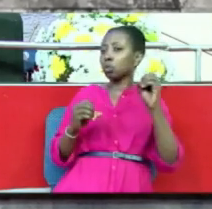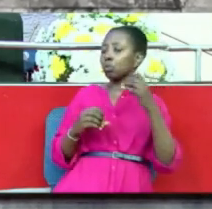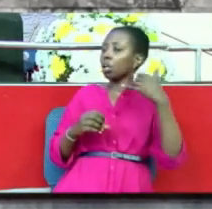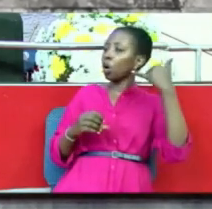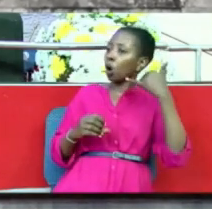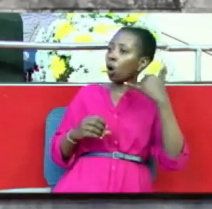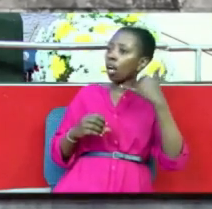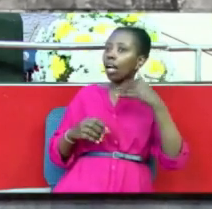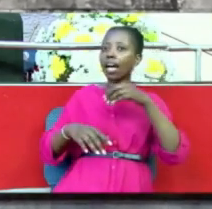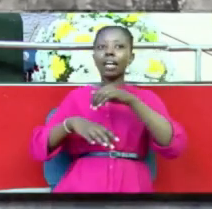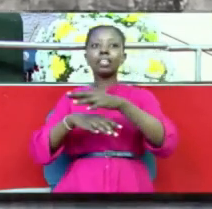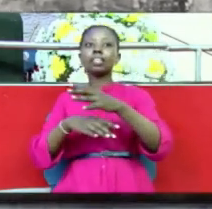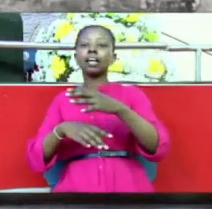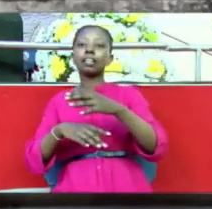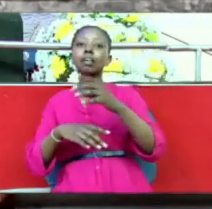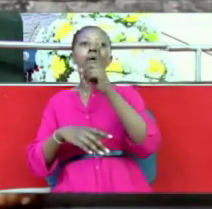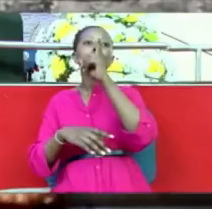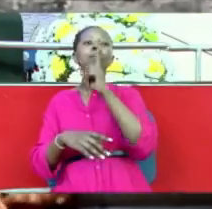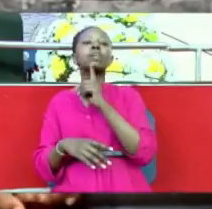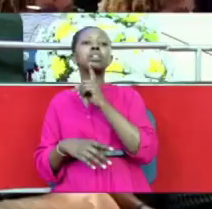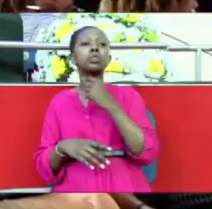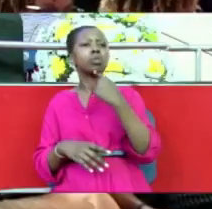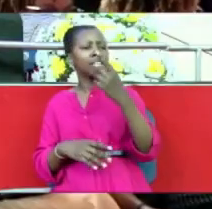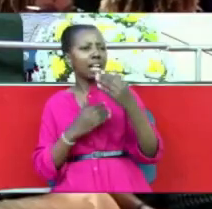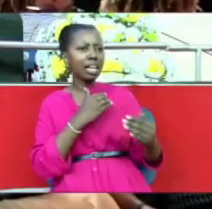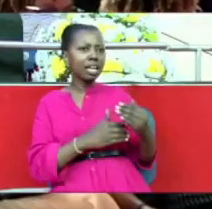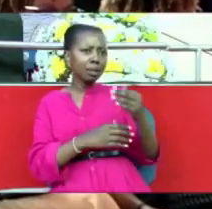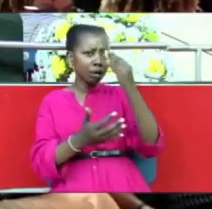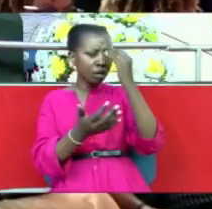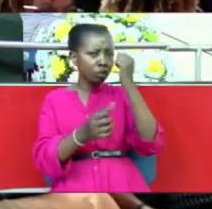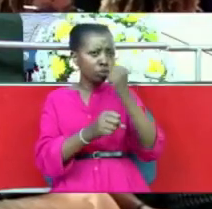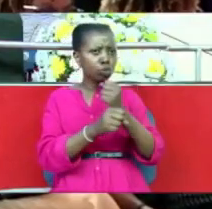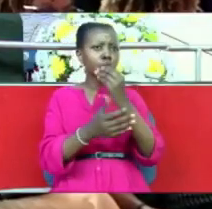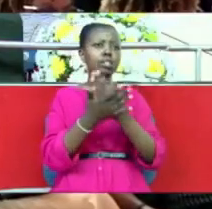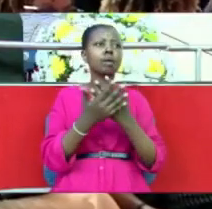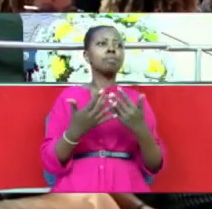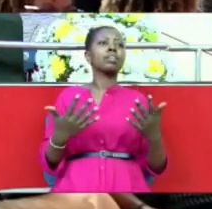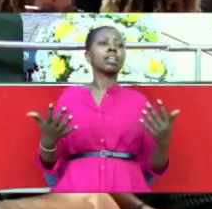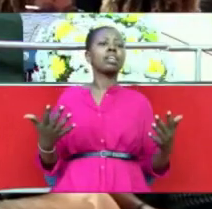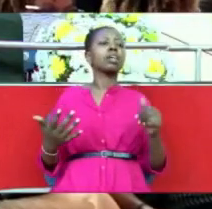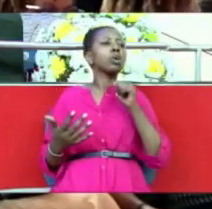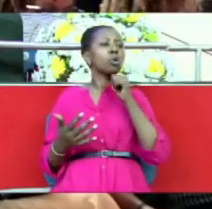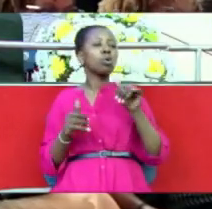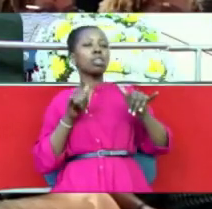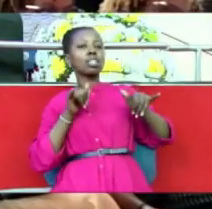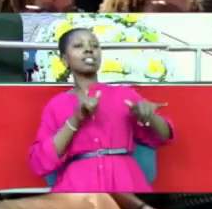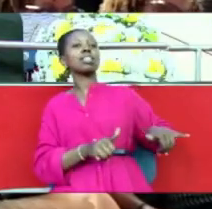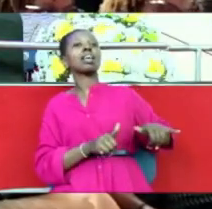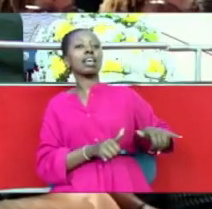Salimia jirani yako, mwambie, do something. Tenda jamu.